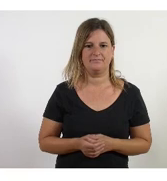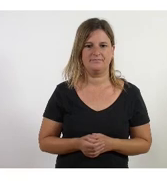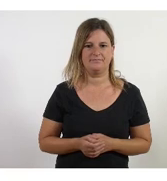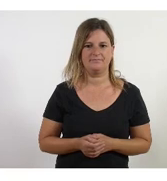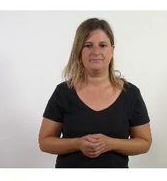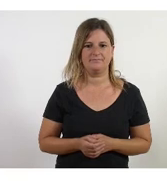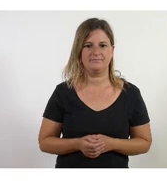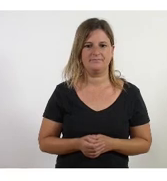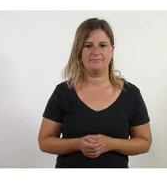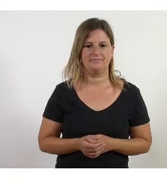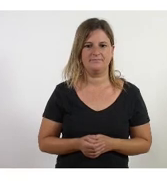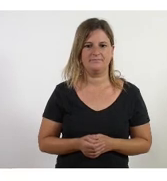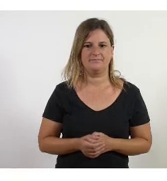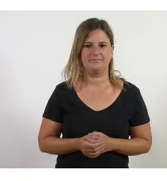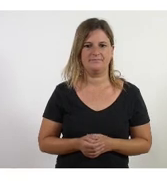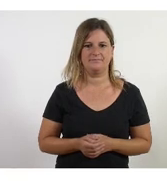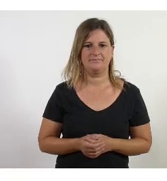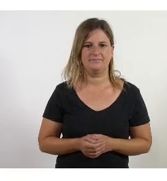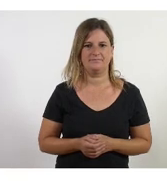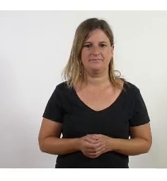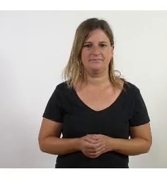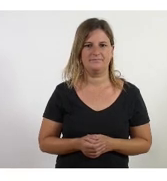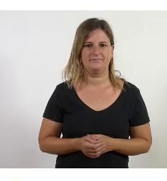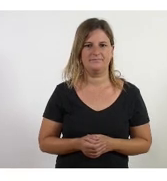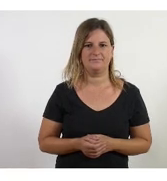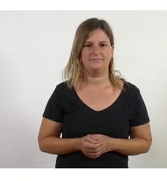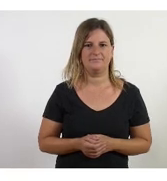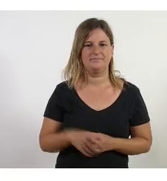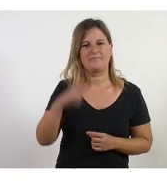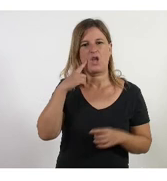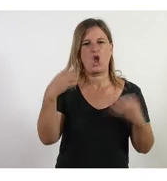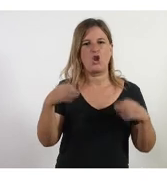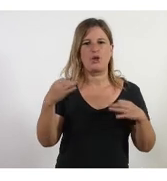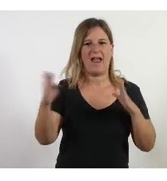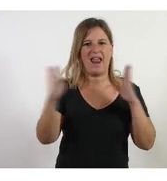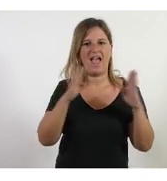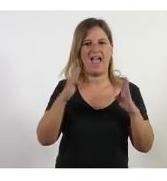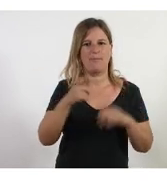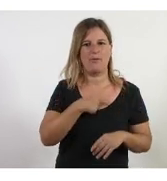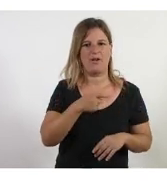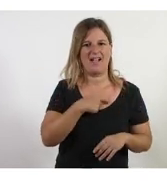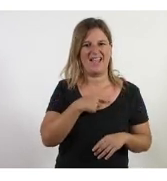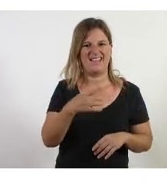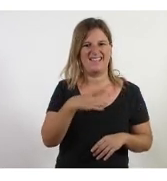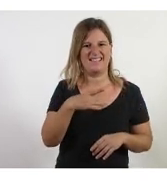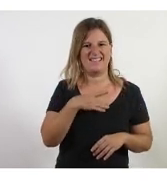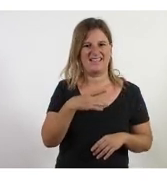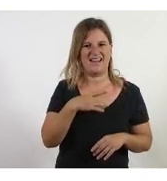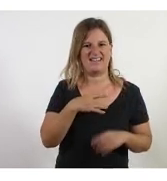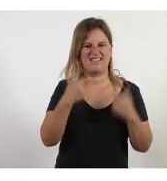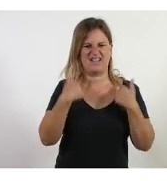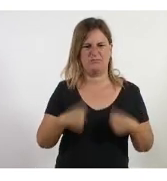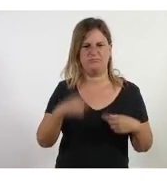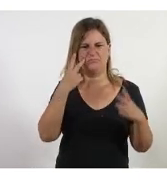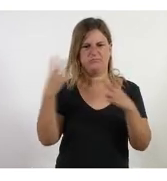Mireu, no? Normalment, en temps d'incertesa, ens sentim més aviat